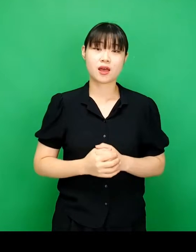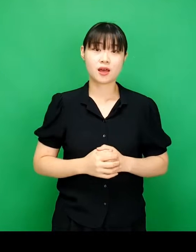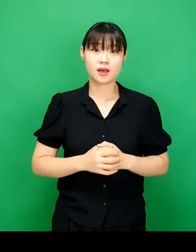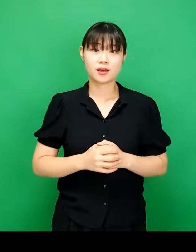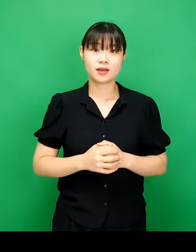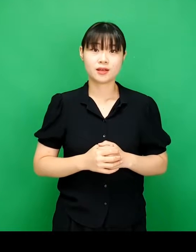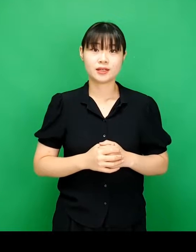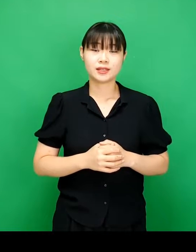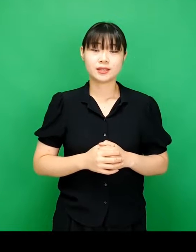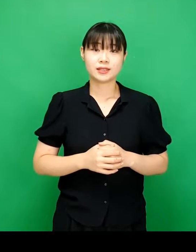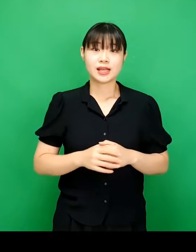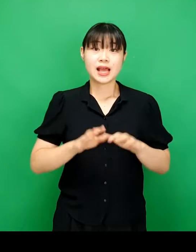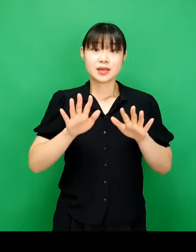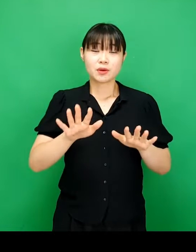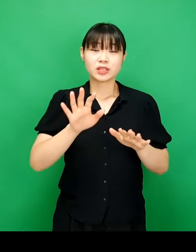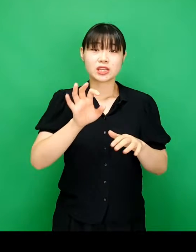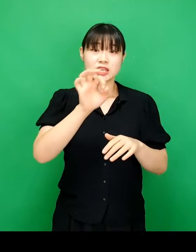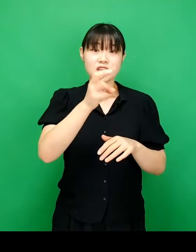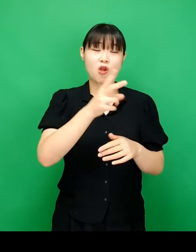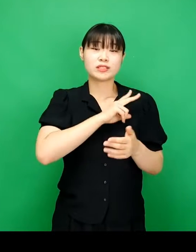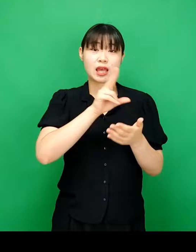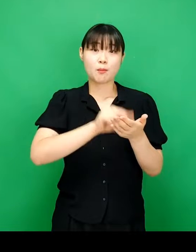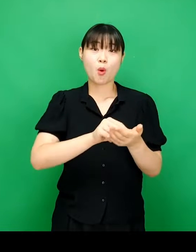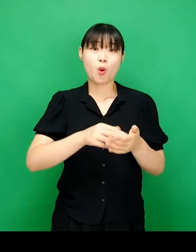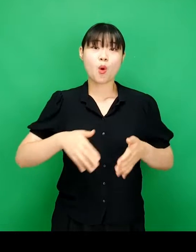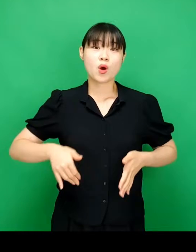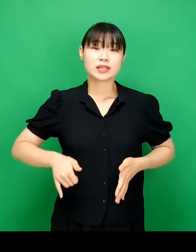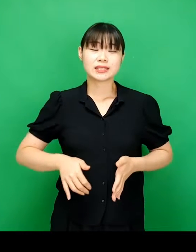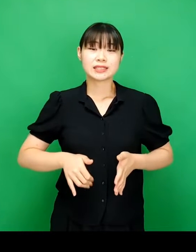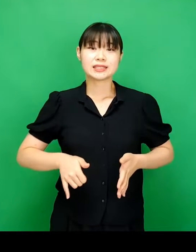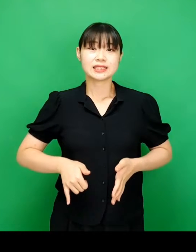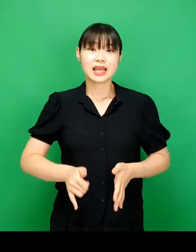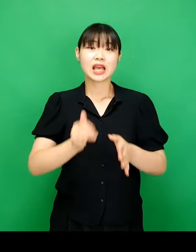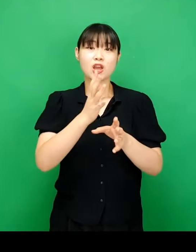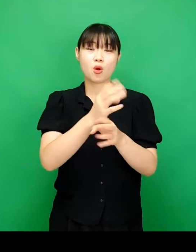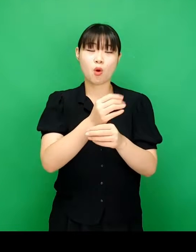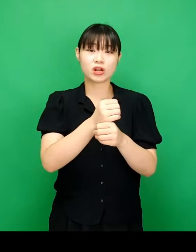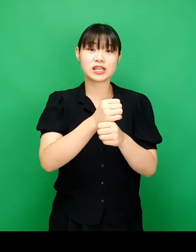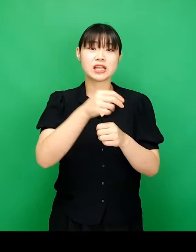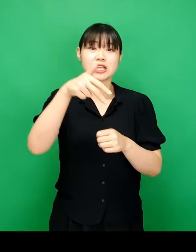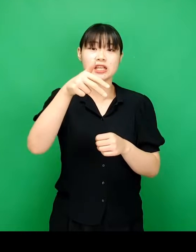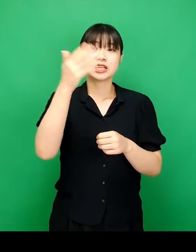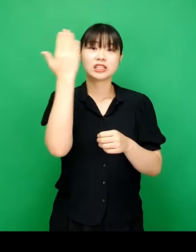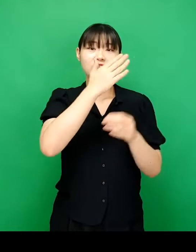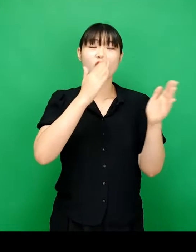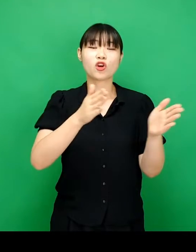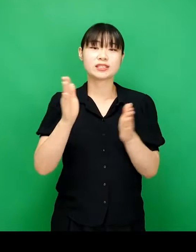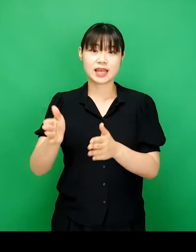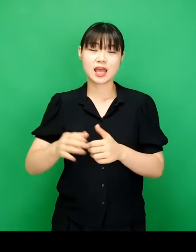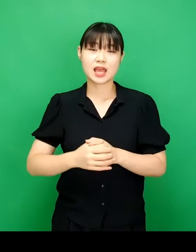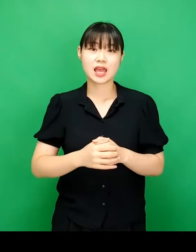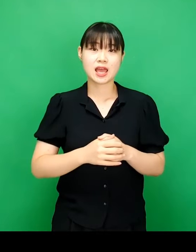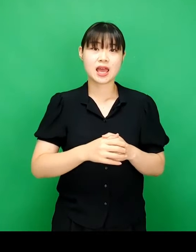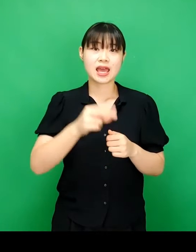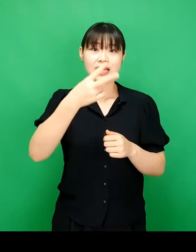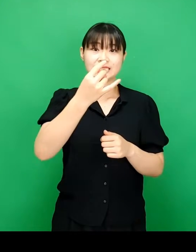I열에서 열을 하나 추가하십시오. 이번에는 열 제목을 생년월일 정제라고 입력합니다.